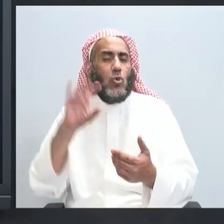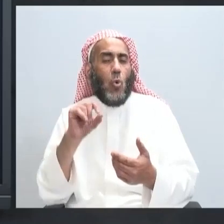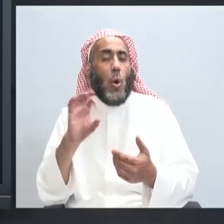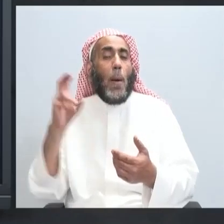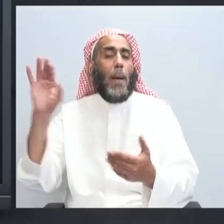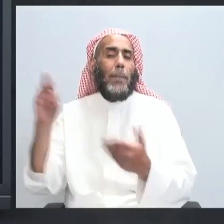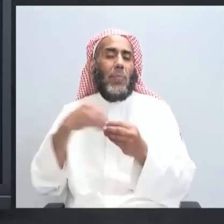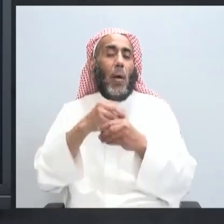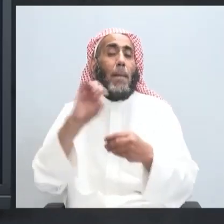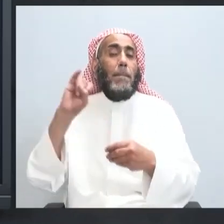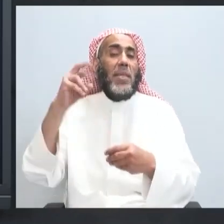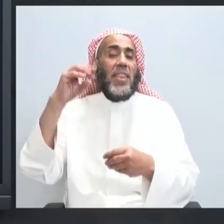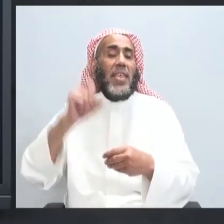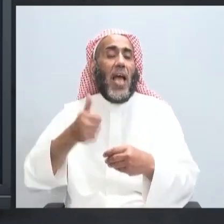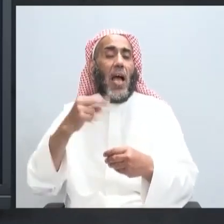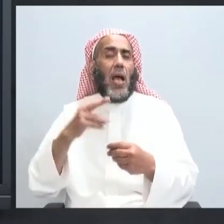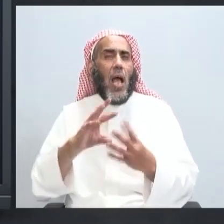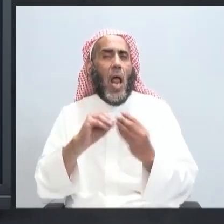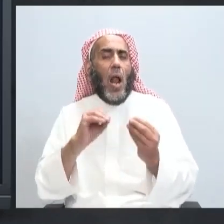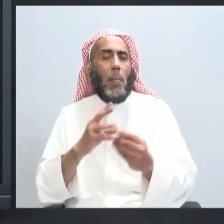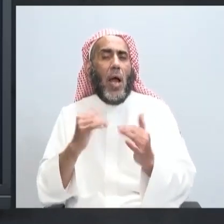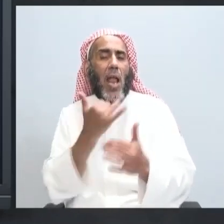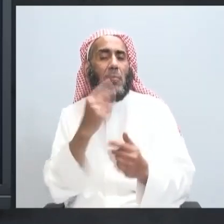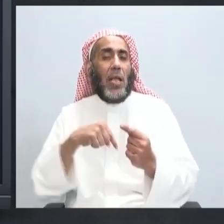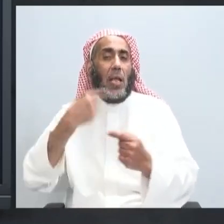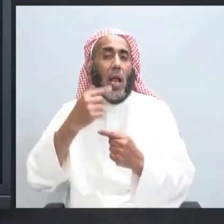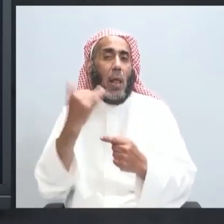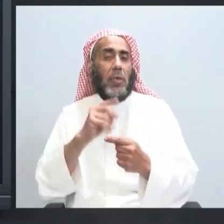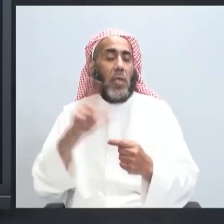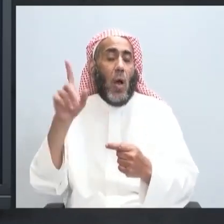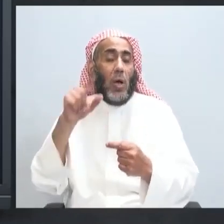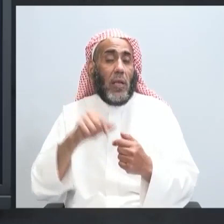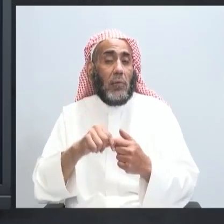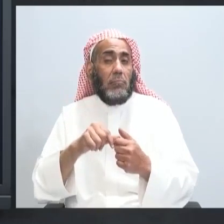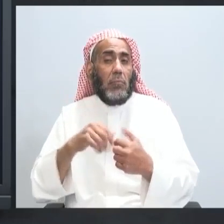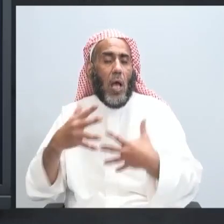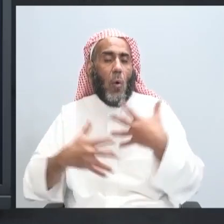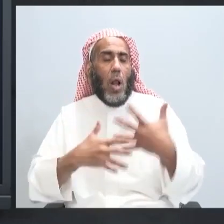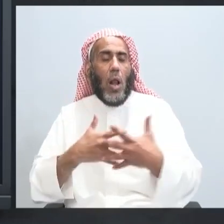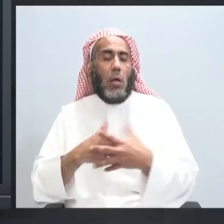مذياع نقل المعنى الاجنبي بلفظ عربي صحيح خاطئ